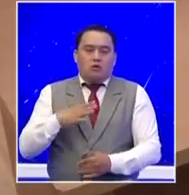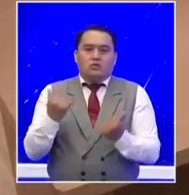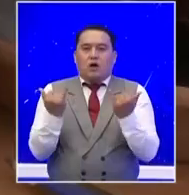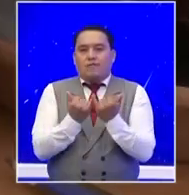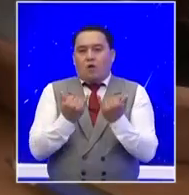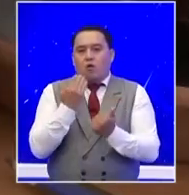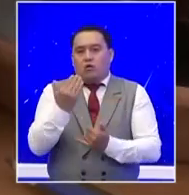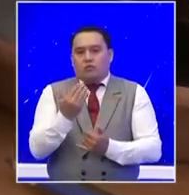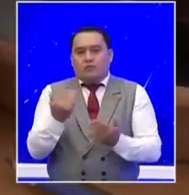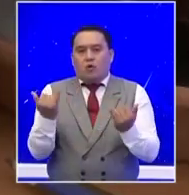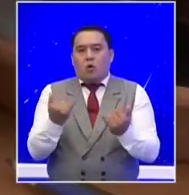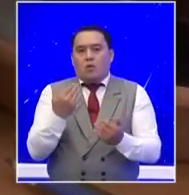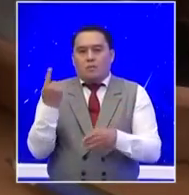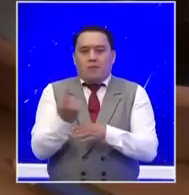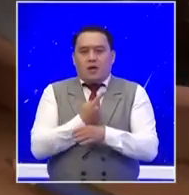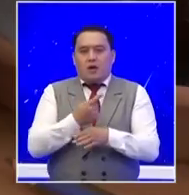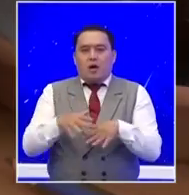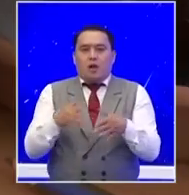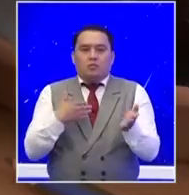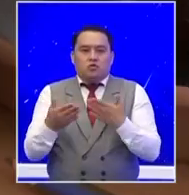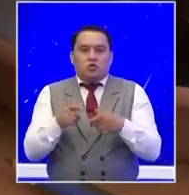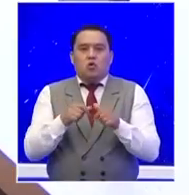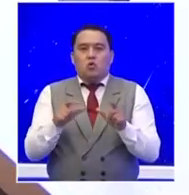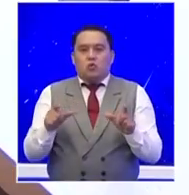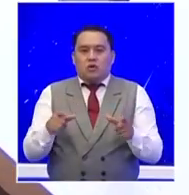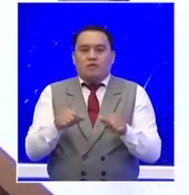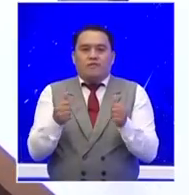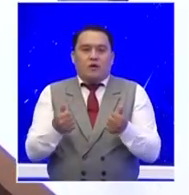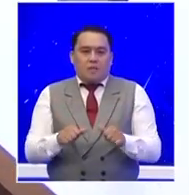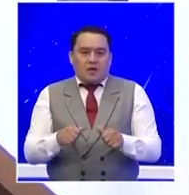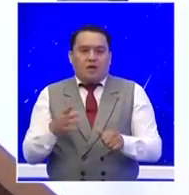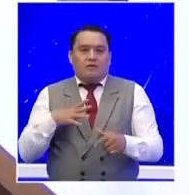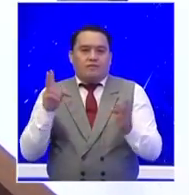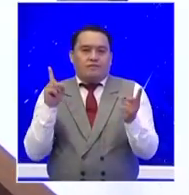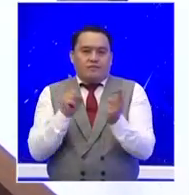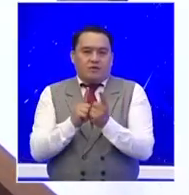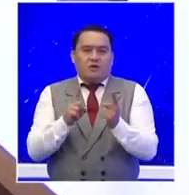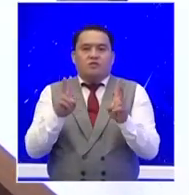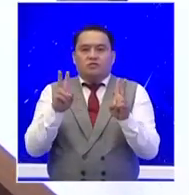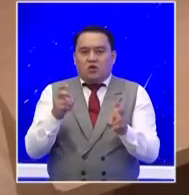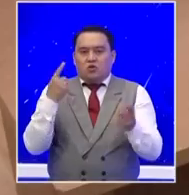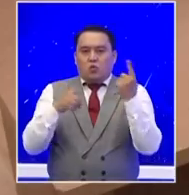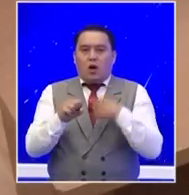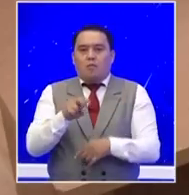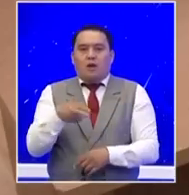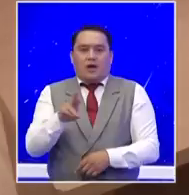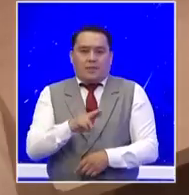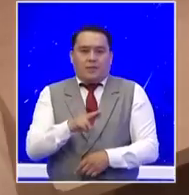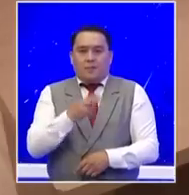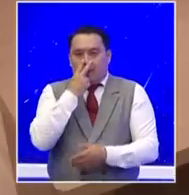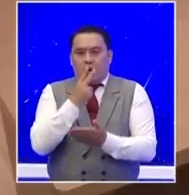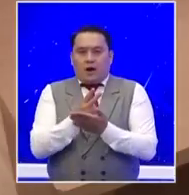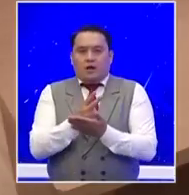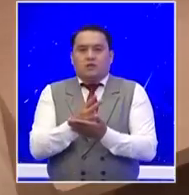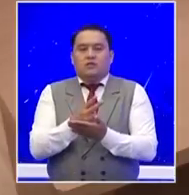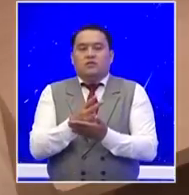Жайлаубаев. Со слов гостя, это его первое общение с людьми в формате реального времени. Тема встречи – жизнь и творчество Абая Кунанбаева.